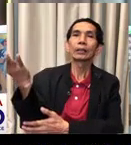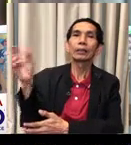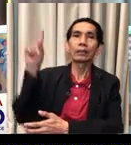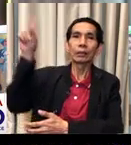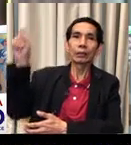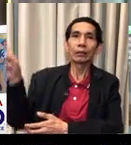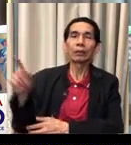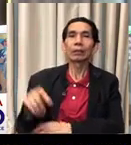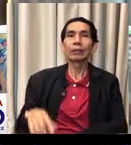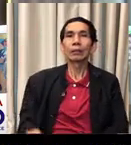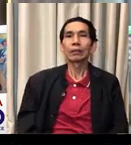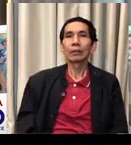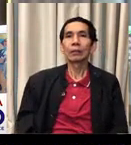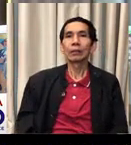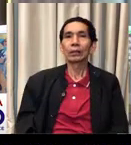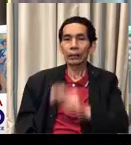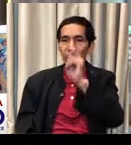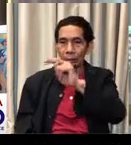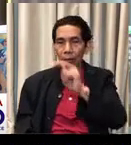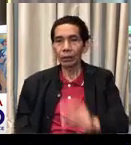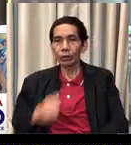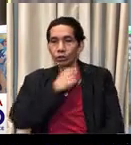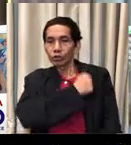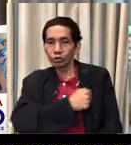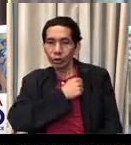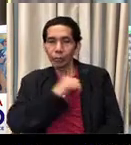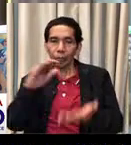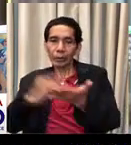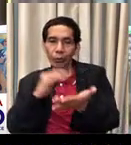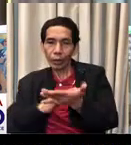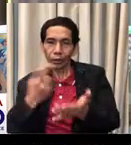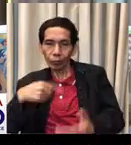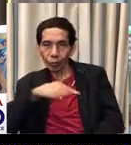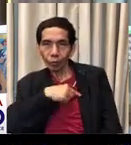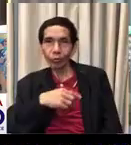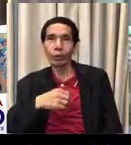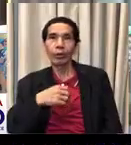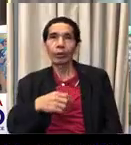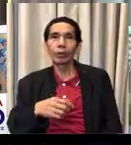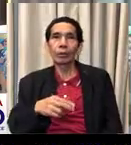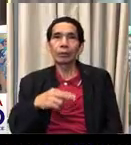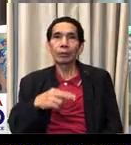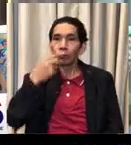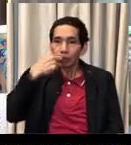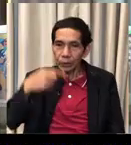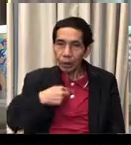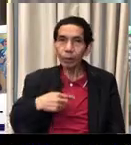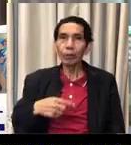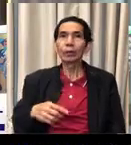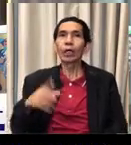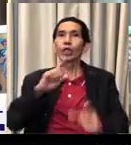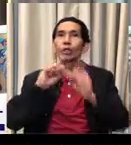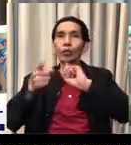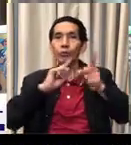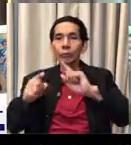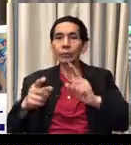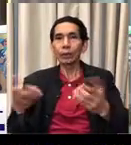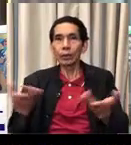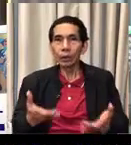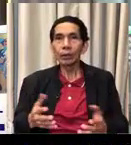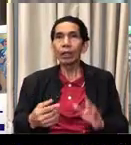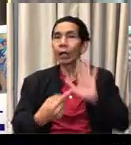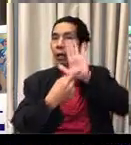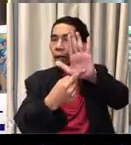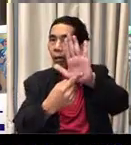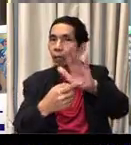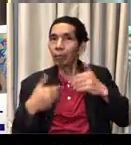Mayor, kasi po nangailangan lang po ako. Patawarin niyo po ako. Eh, ba't hindi mo sinasabi sa akin yan na nag-uusap tayo rito? Kailangan pa